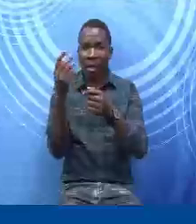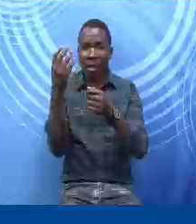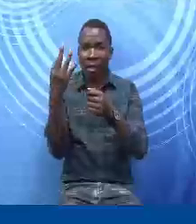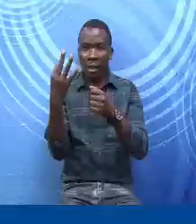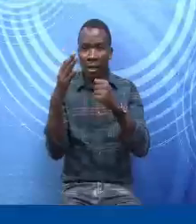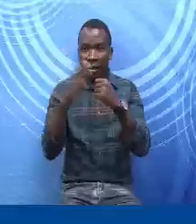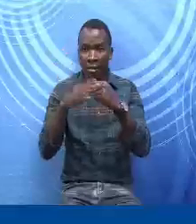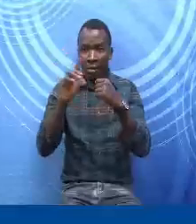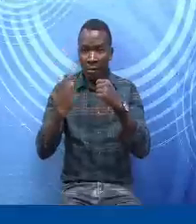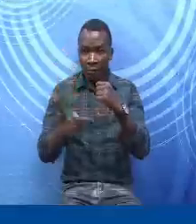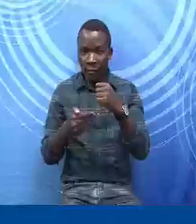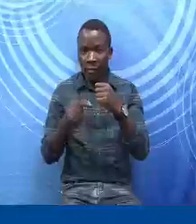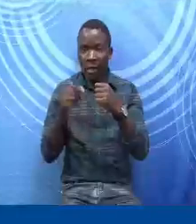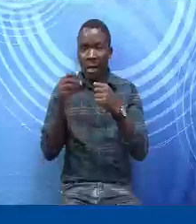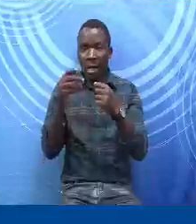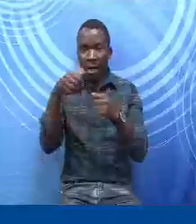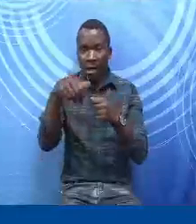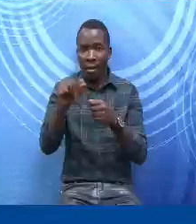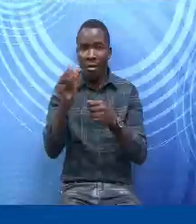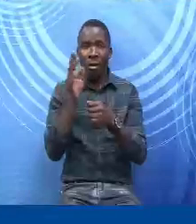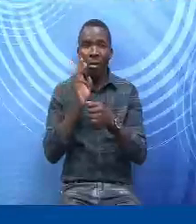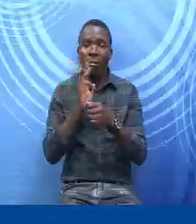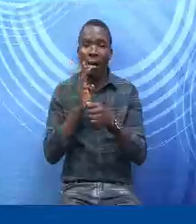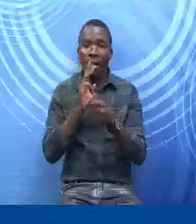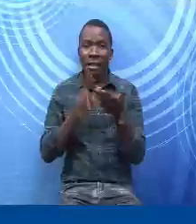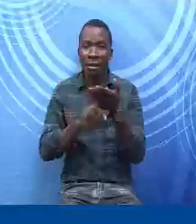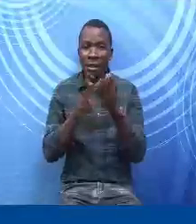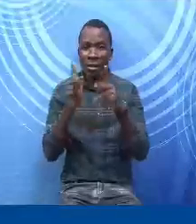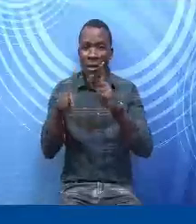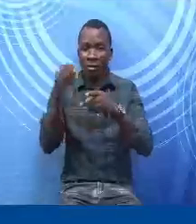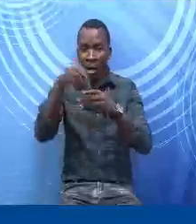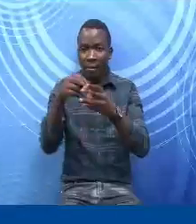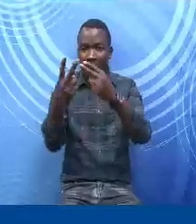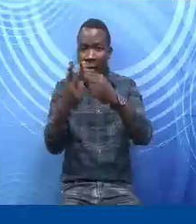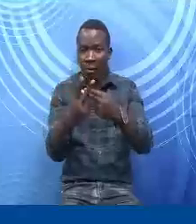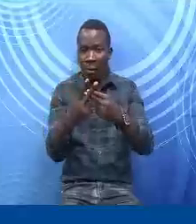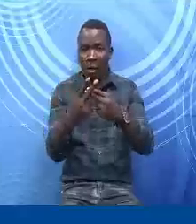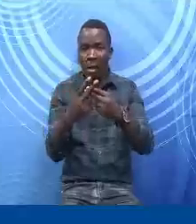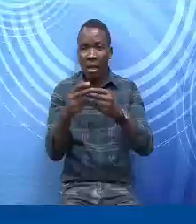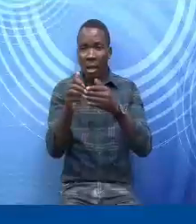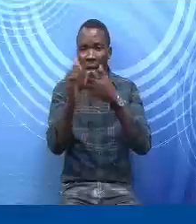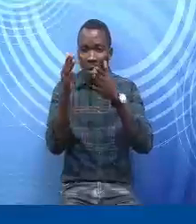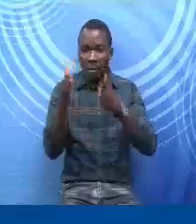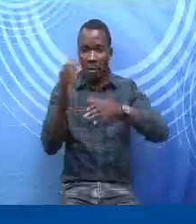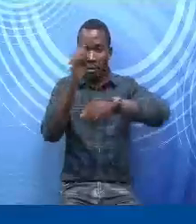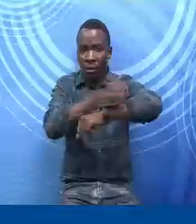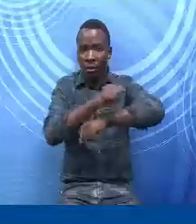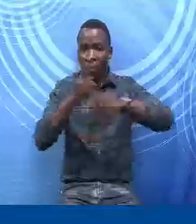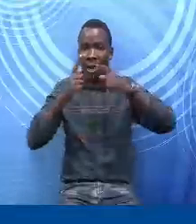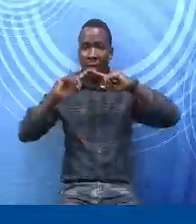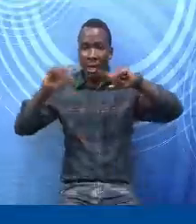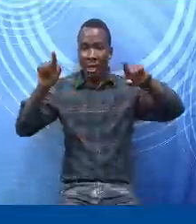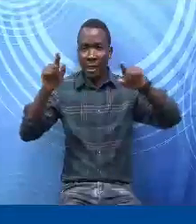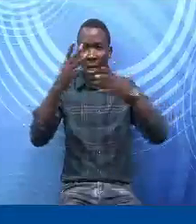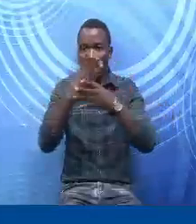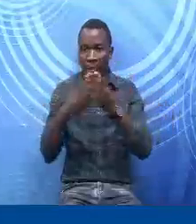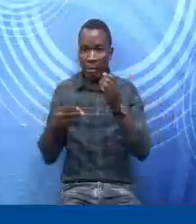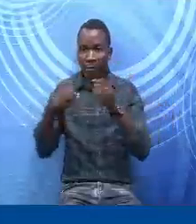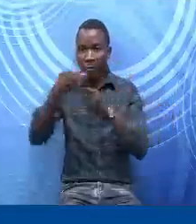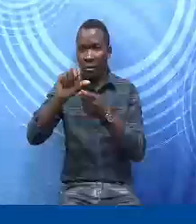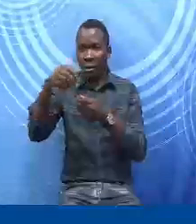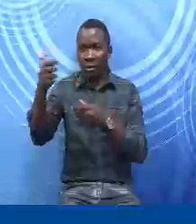ifungirira ishuri amazi yakoreshejwe n'abari barashyizwe mu kato, ari naho ubuyobozi bw'iri shuri butangaza ko kugura amazi hanze ari ibihombo biza byiyongera mu bindi. Yusufu